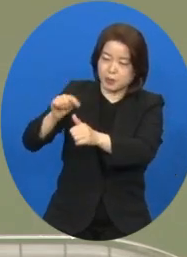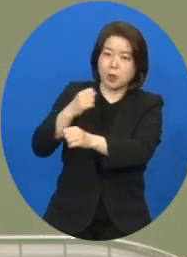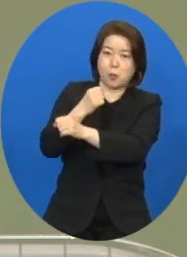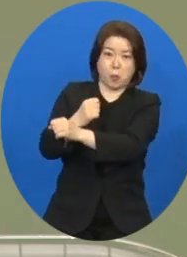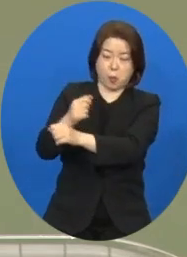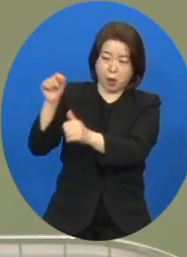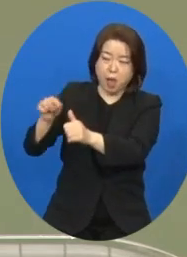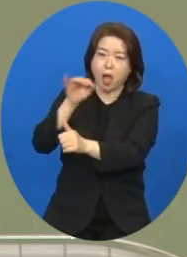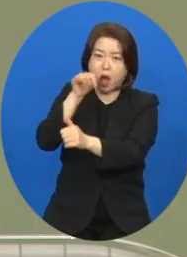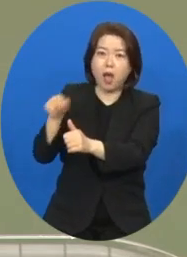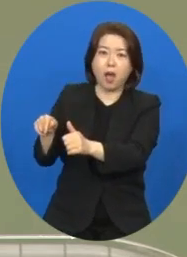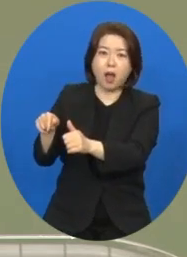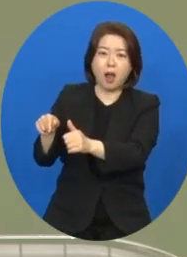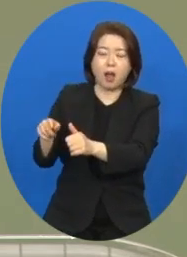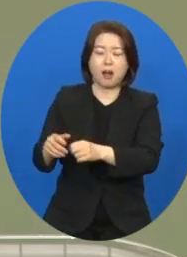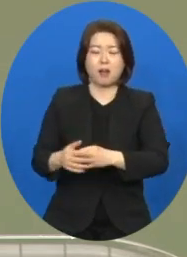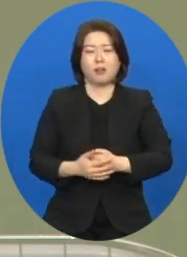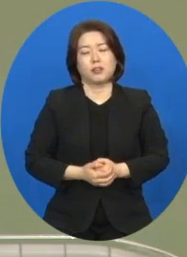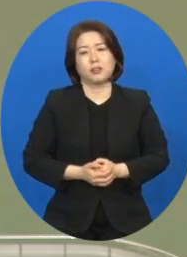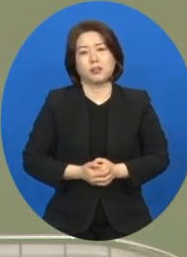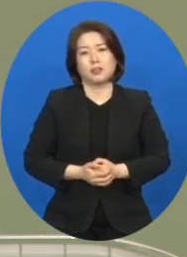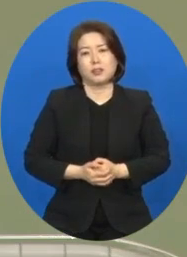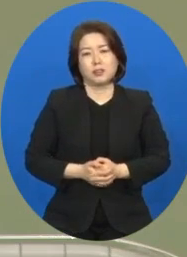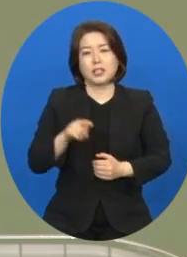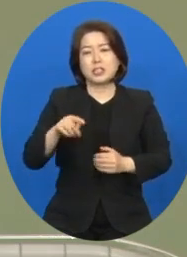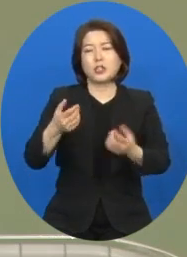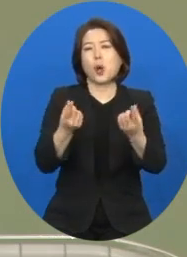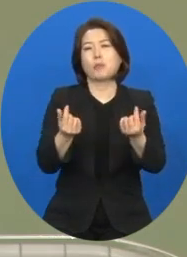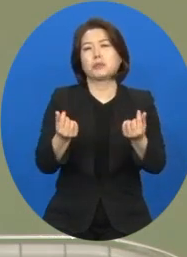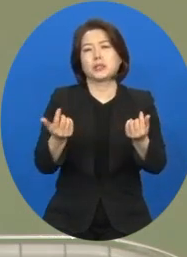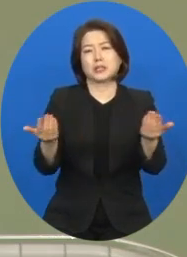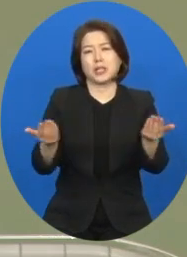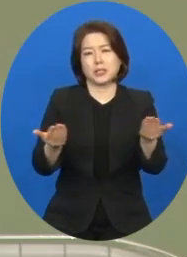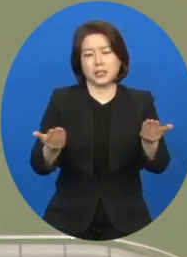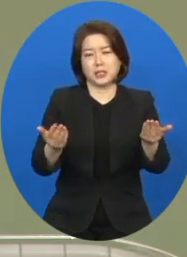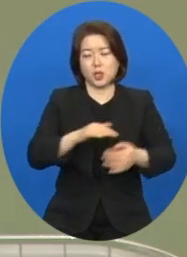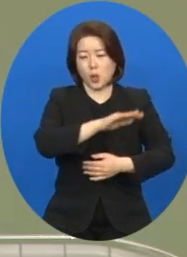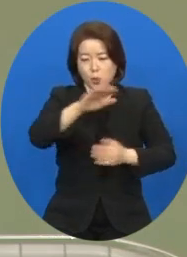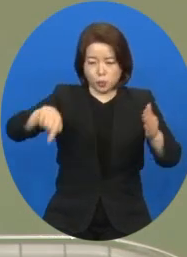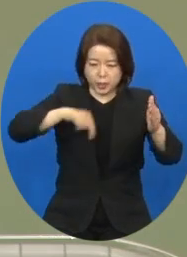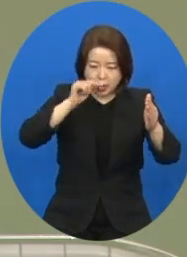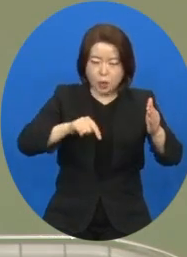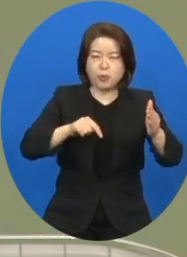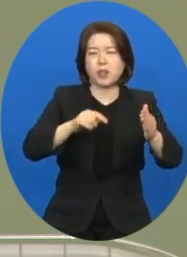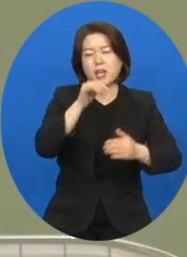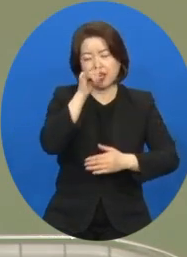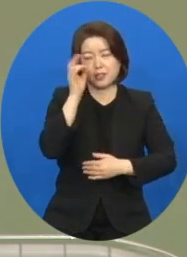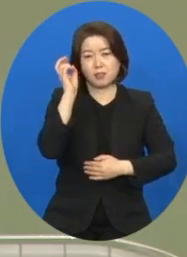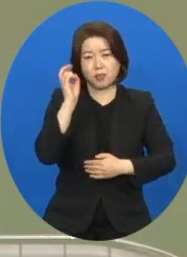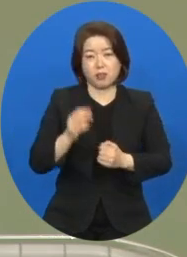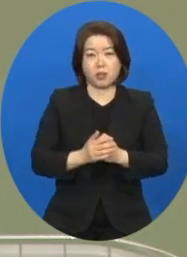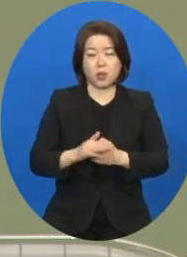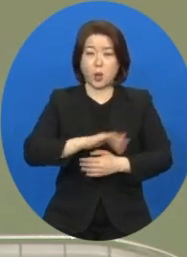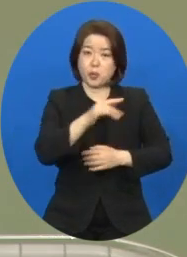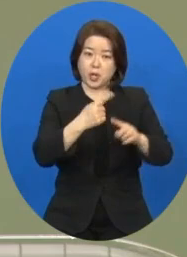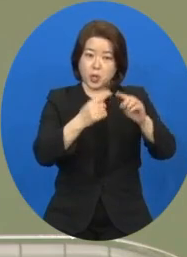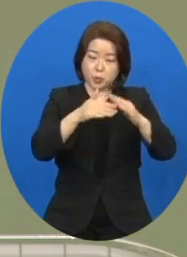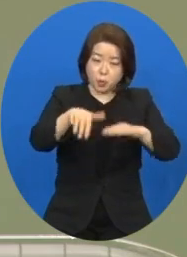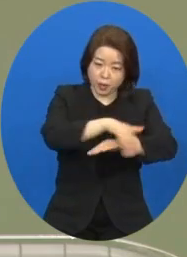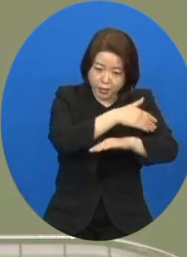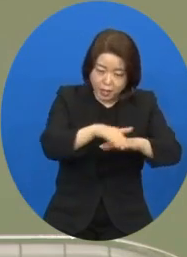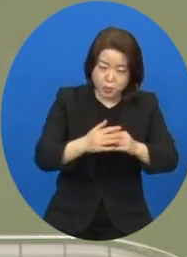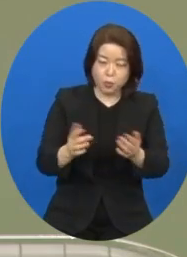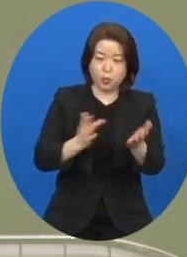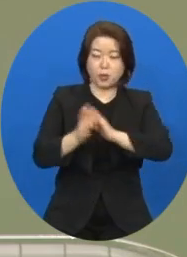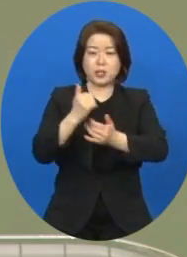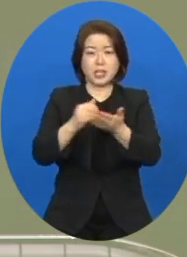여러분, 지금도 그와 같은 일이 우리 가운데 얼마든지 있을 수 있어요. 우리가 교회를 다니고 예수님을 믿는다고